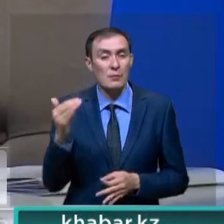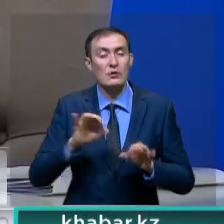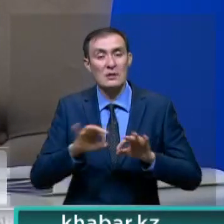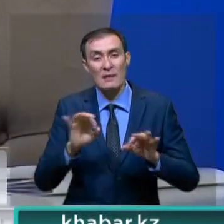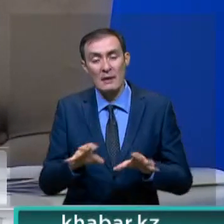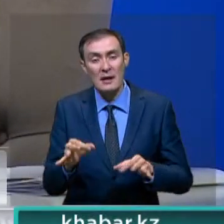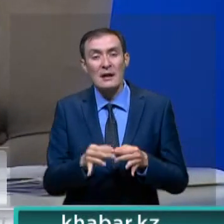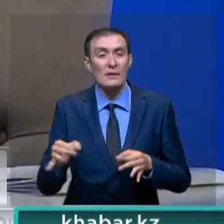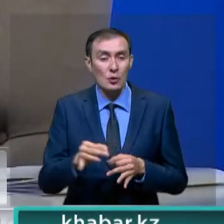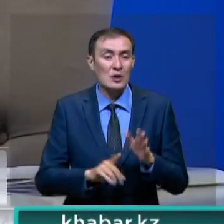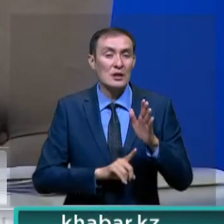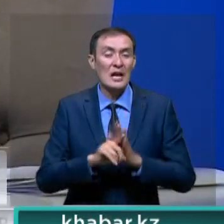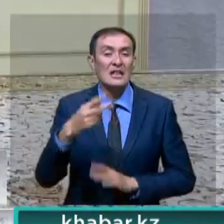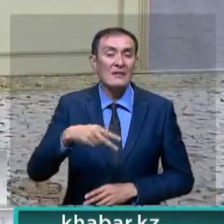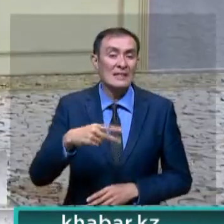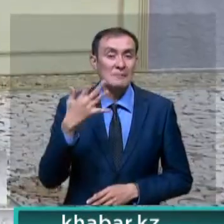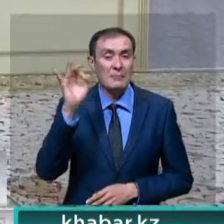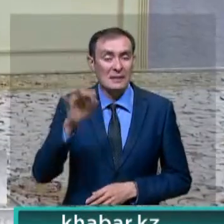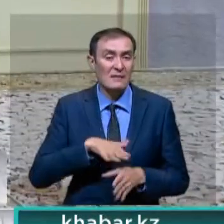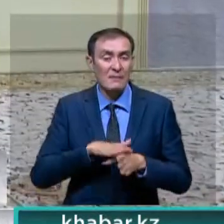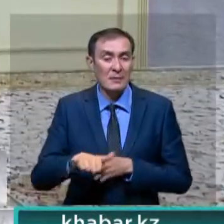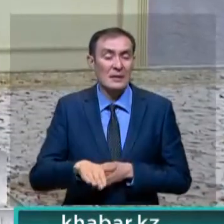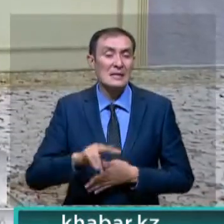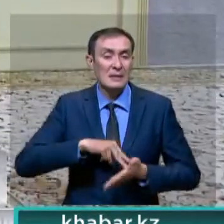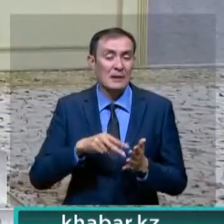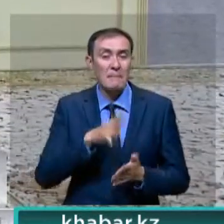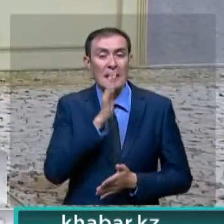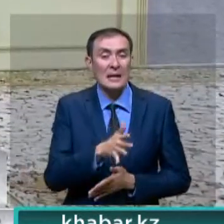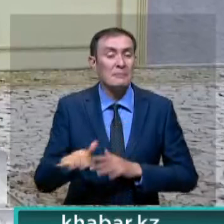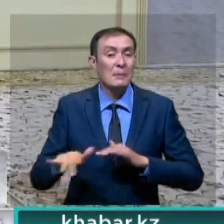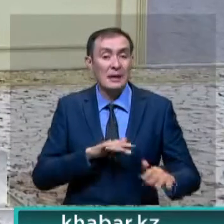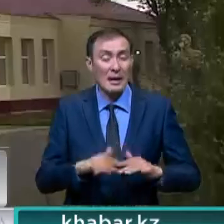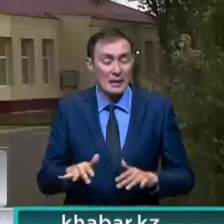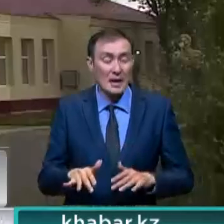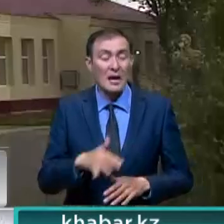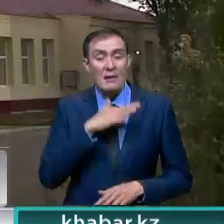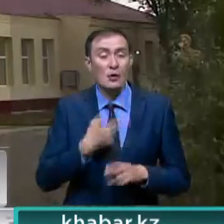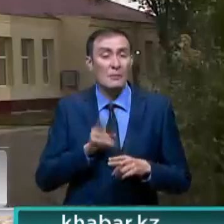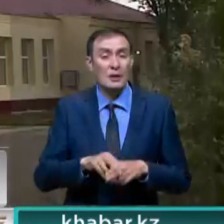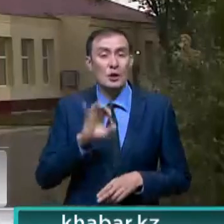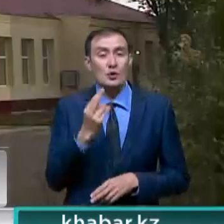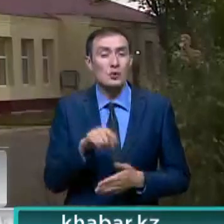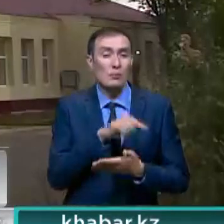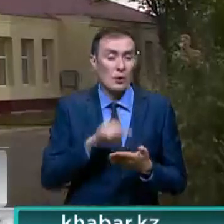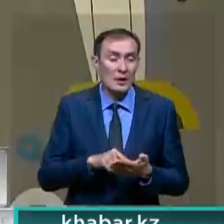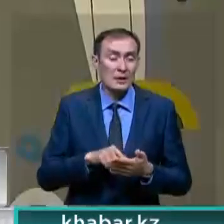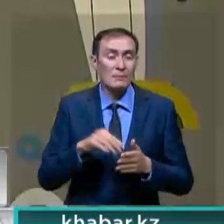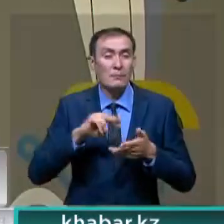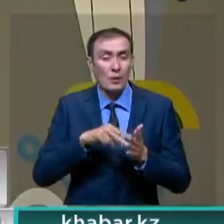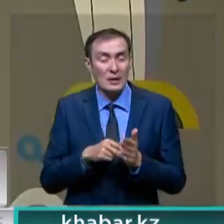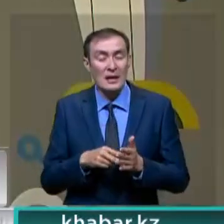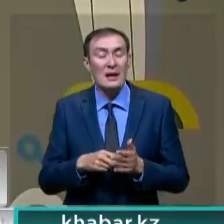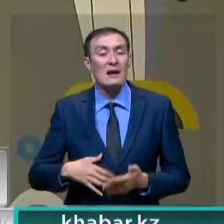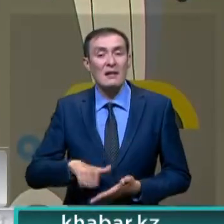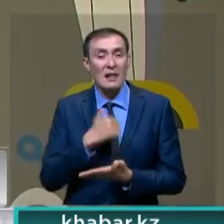его словам, в регионе уже на четверть выполнены запланированные на 5 лет мероприятия. Во многом это социальные проекты, что является одним